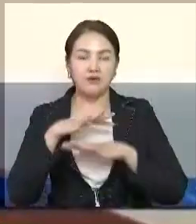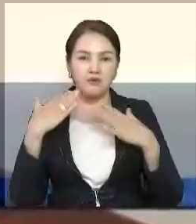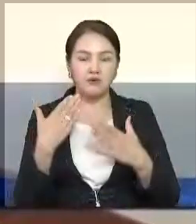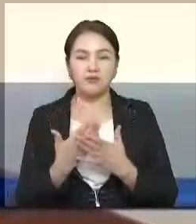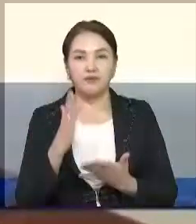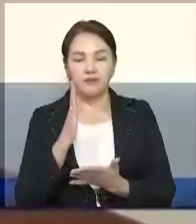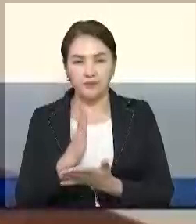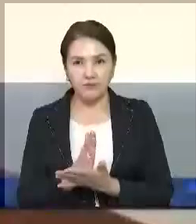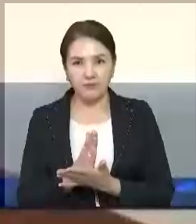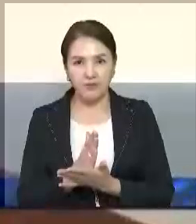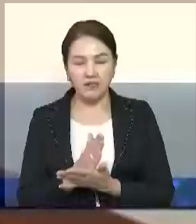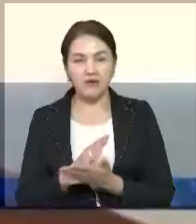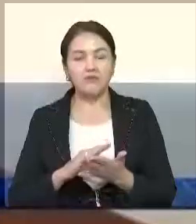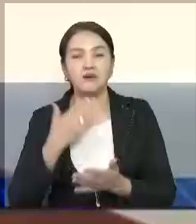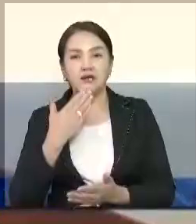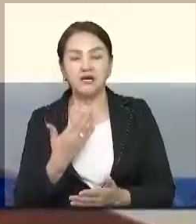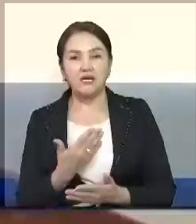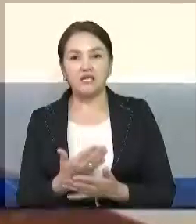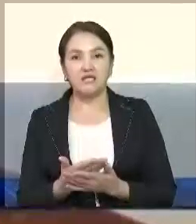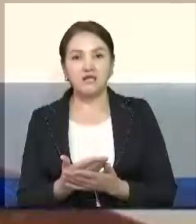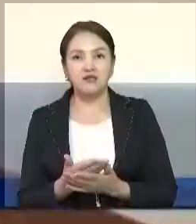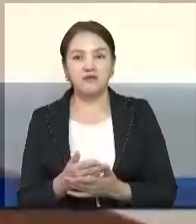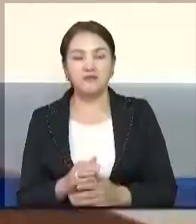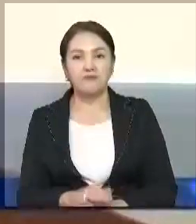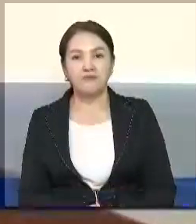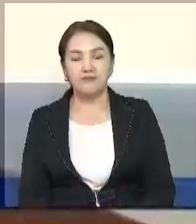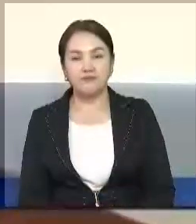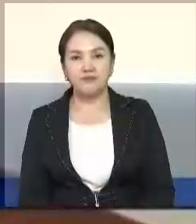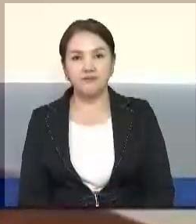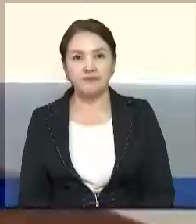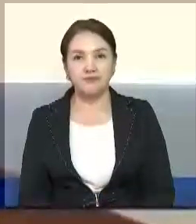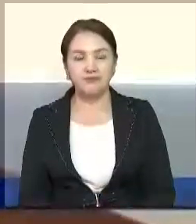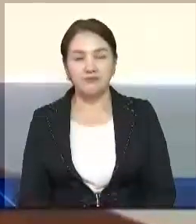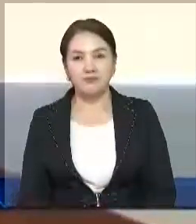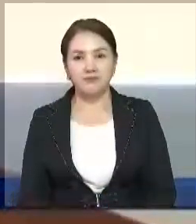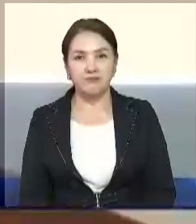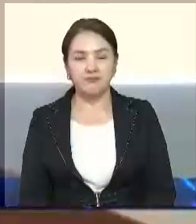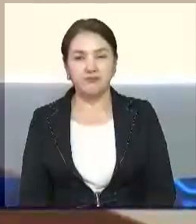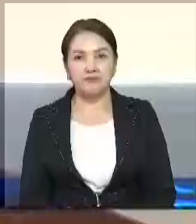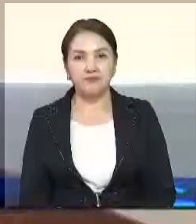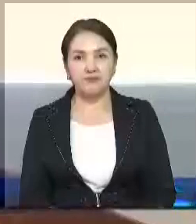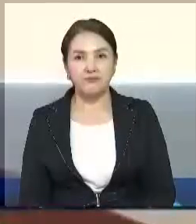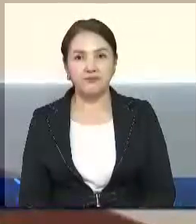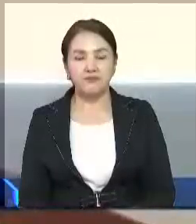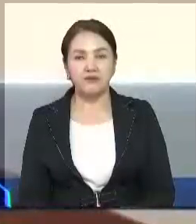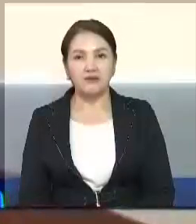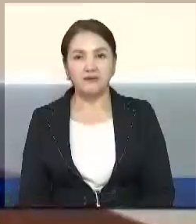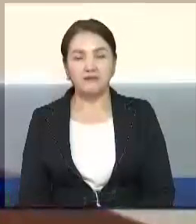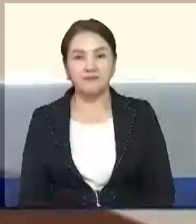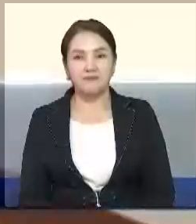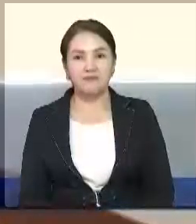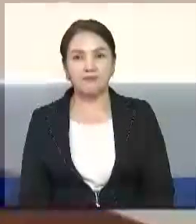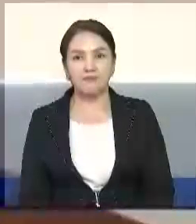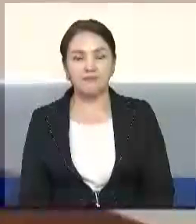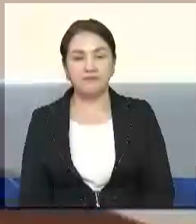бар берген біздің, ол основном самые, да, быстрые победы дейді ғой, көп ақшаны талап етпейтін. Правый съезды, тот